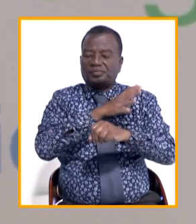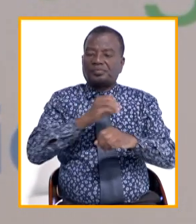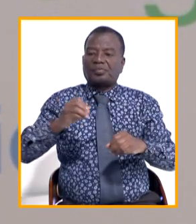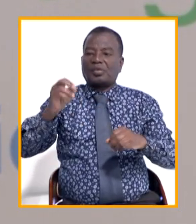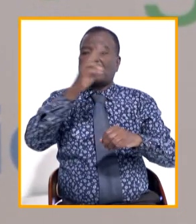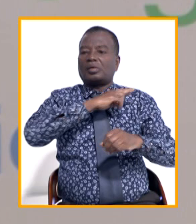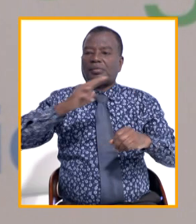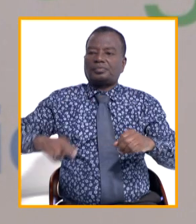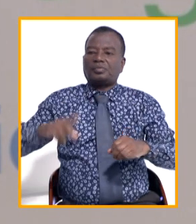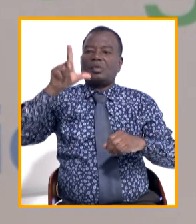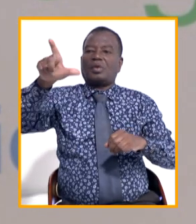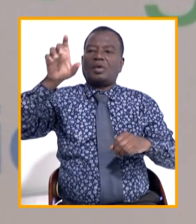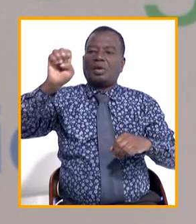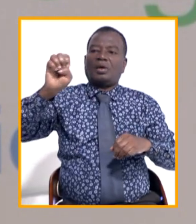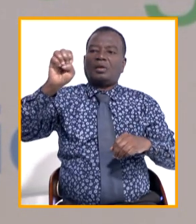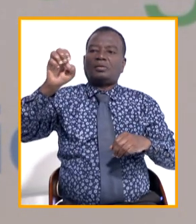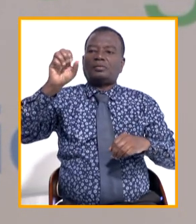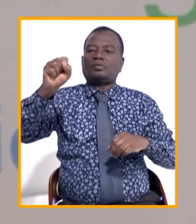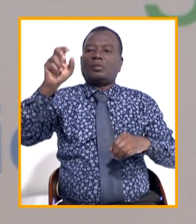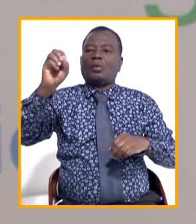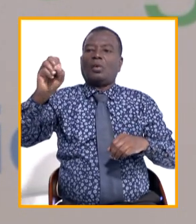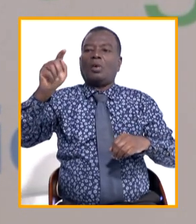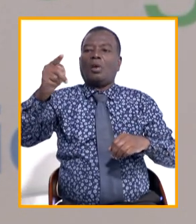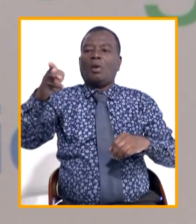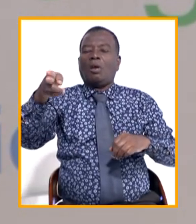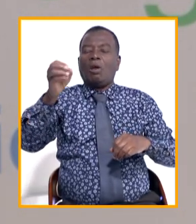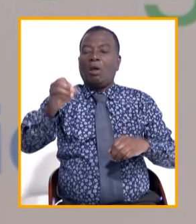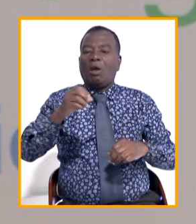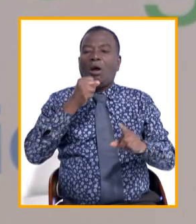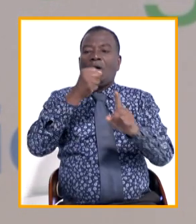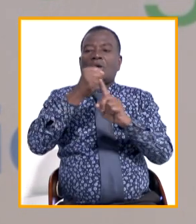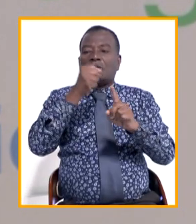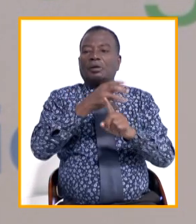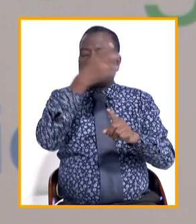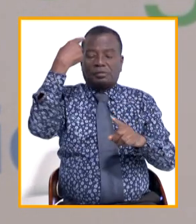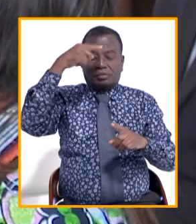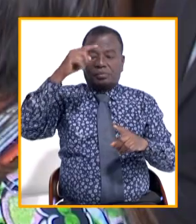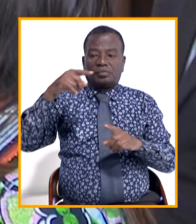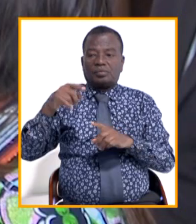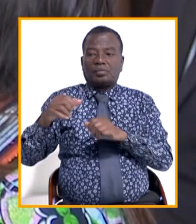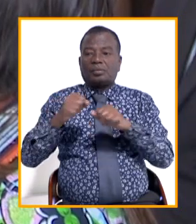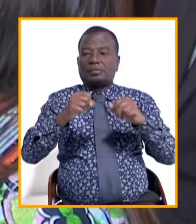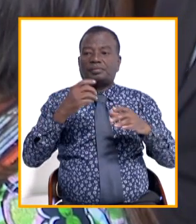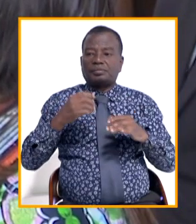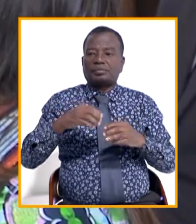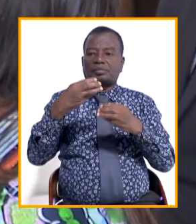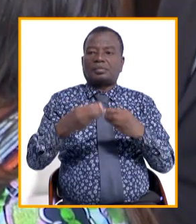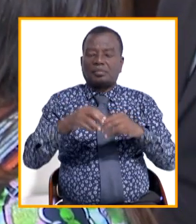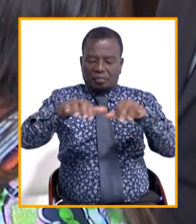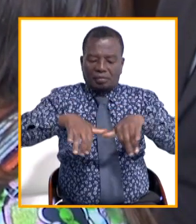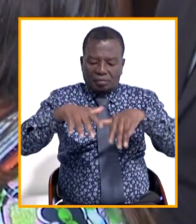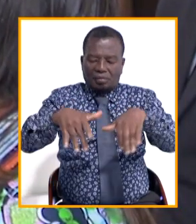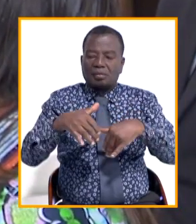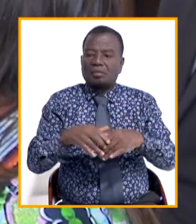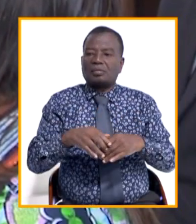roi du Lesotho, a plaidé pour des financements massifs publics ou privés dans le secteur agricole et